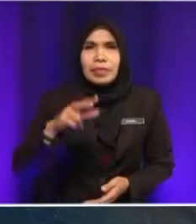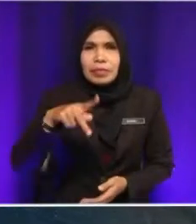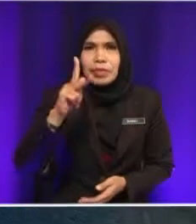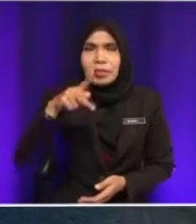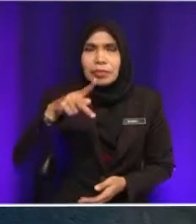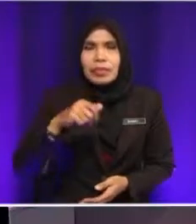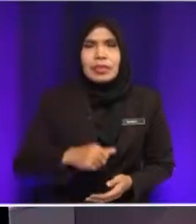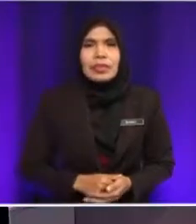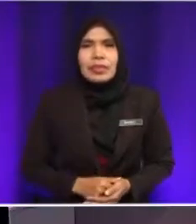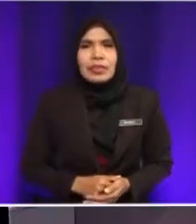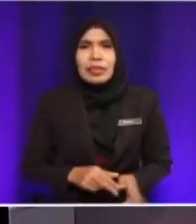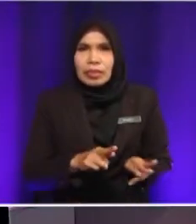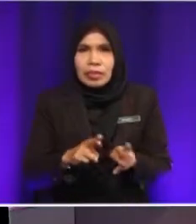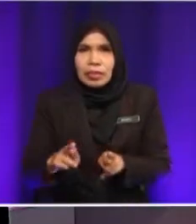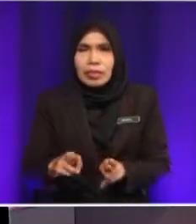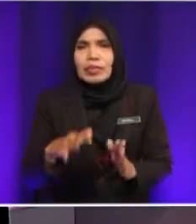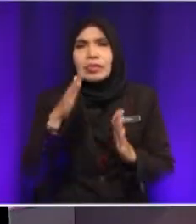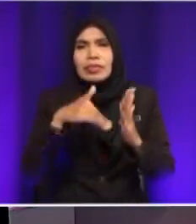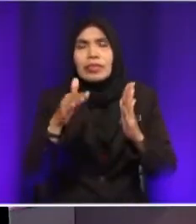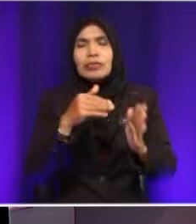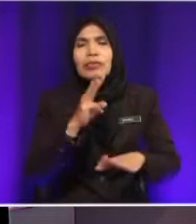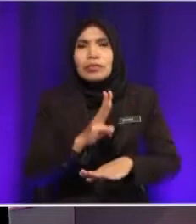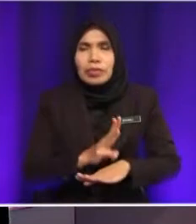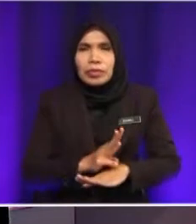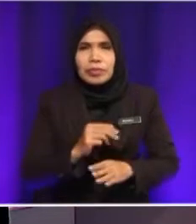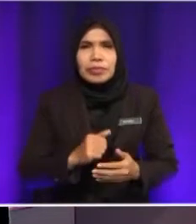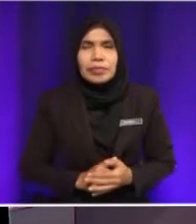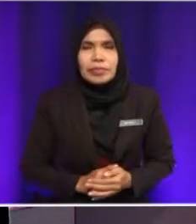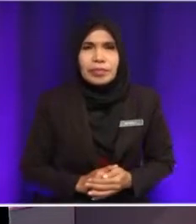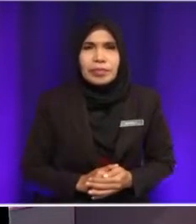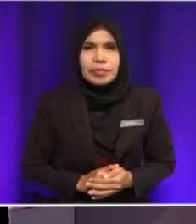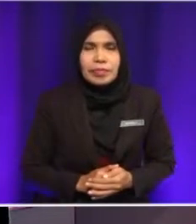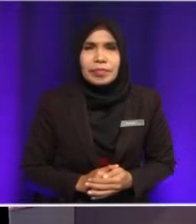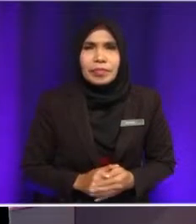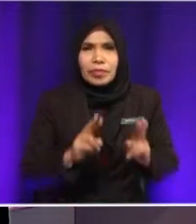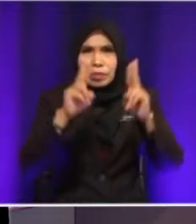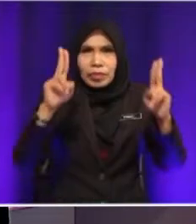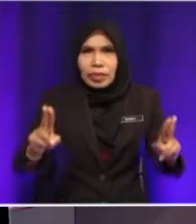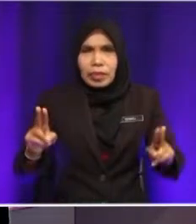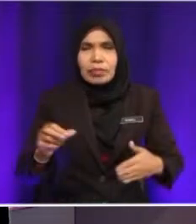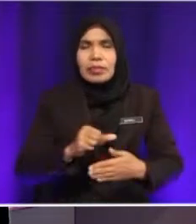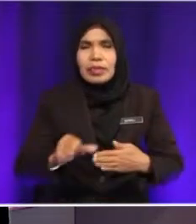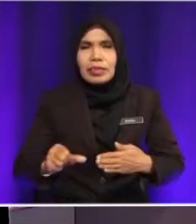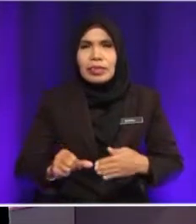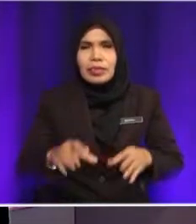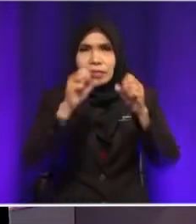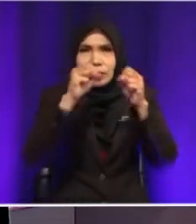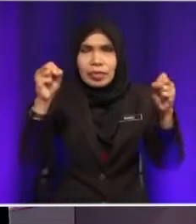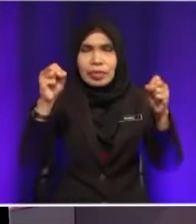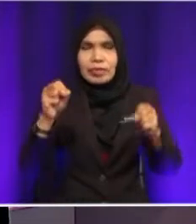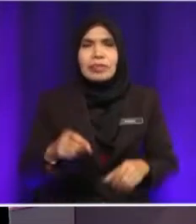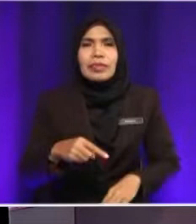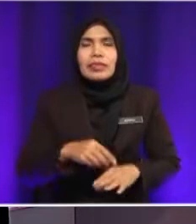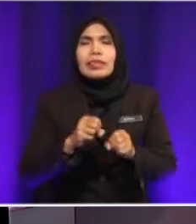sebagaimana tersebut tadi awal jodoh waktu ujian ini ujian akhir sesuai akademik dilaksanakan di sekolah dan disediakan di sekolah